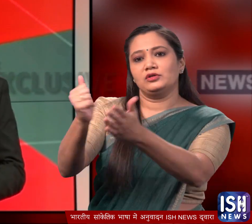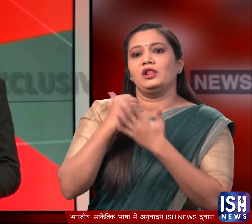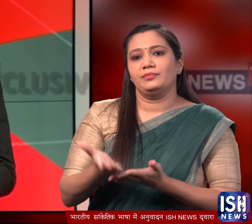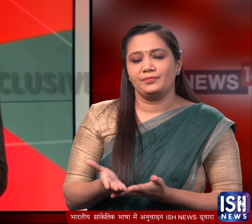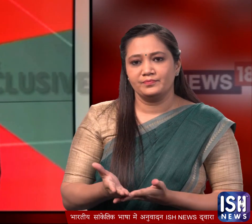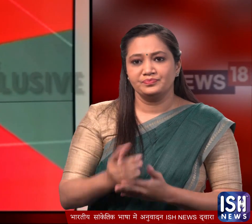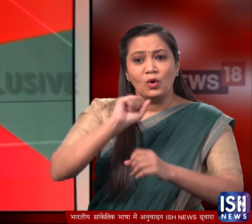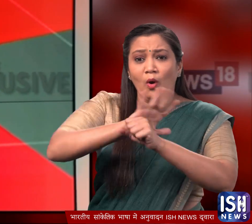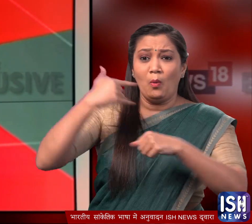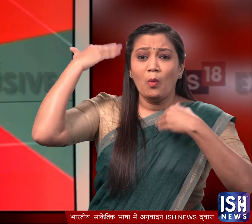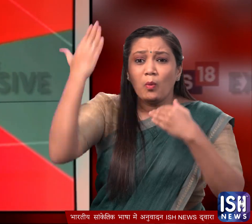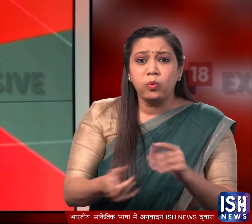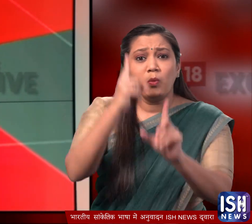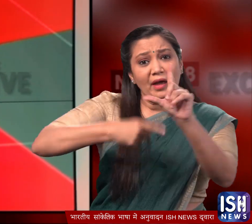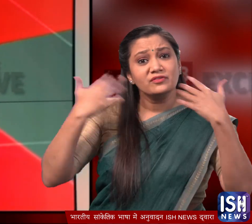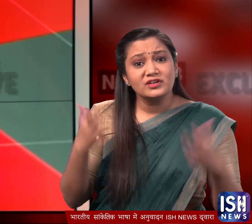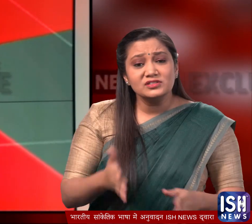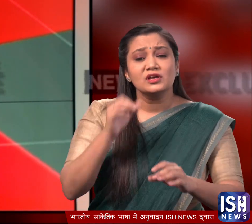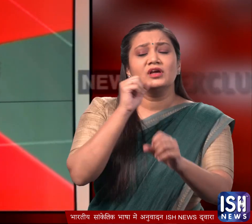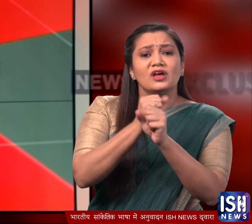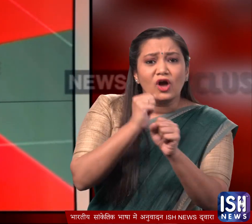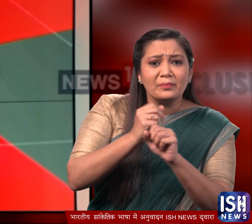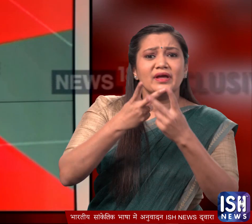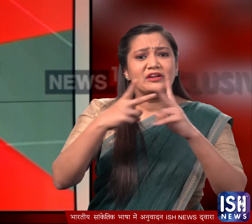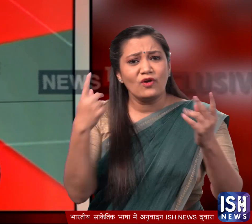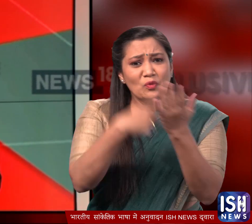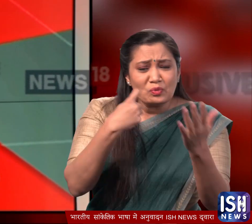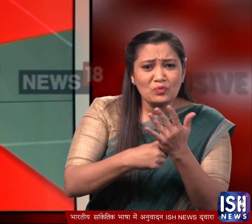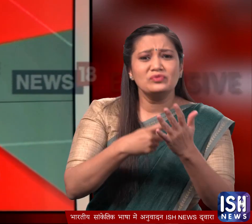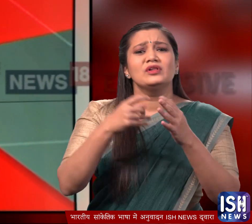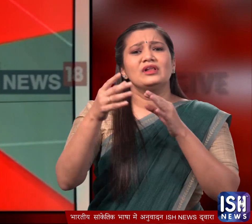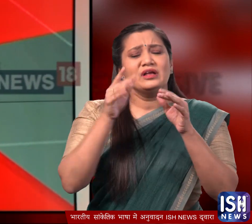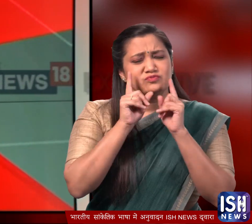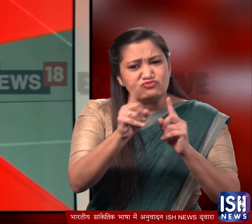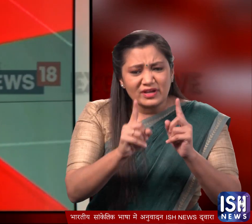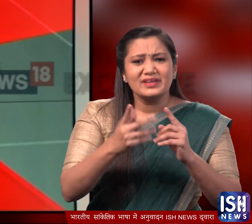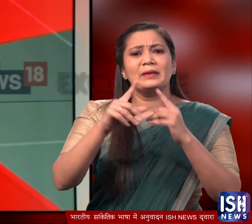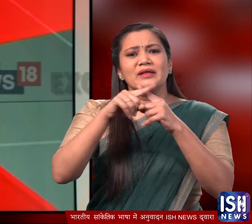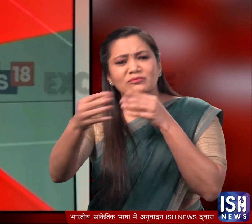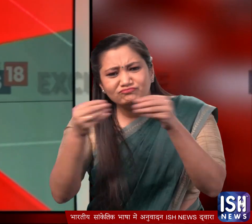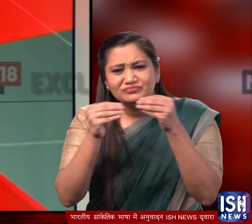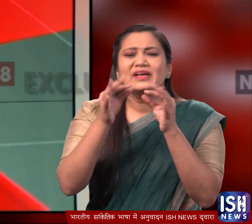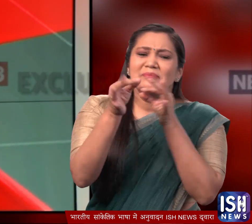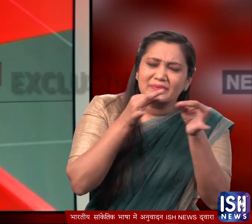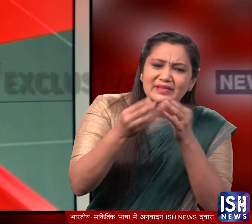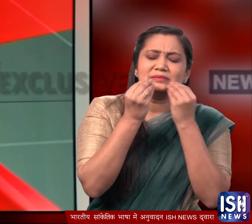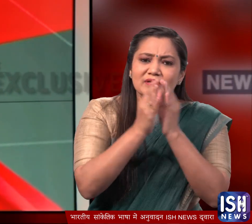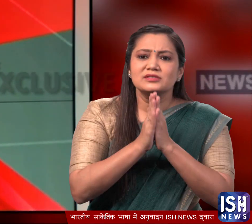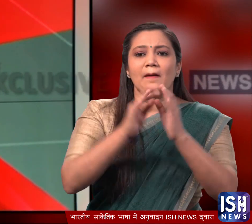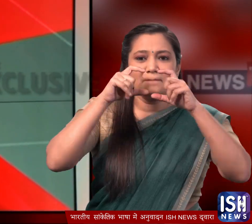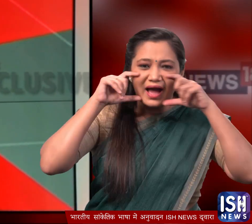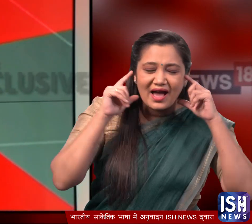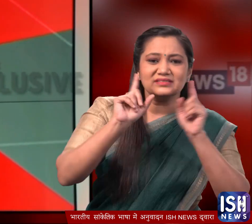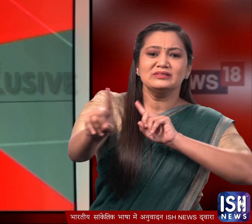की मार हम साल भर से झेल रहे हैं। इस दौरान सरकार तक कभी सख्ती से तो कभी नरमी से यही समझाती रही